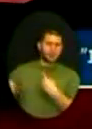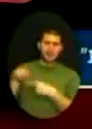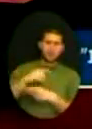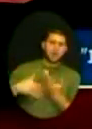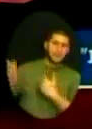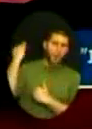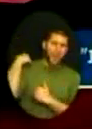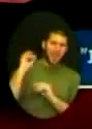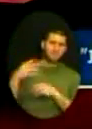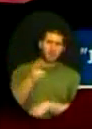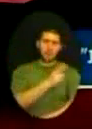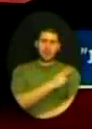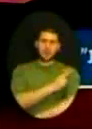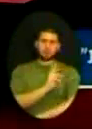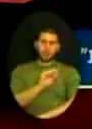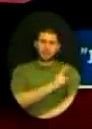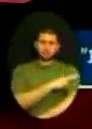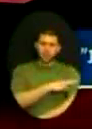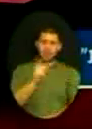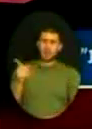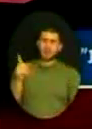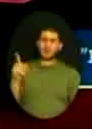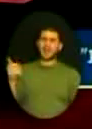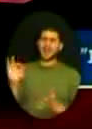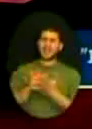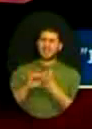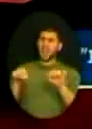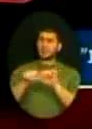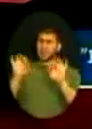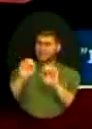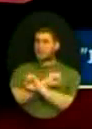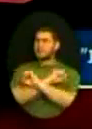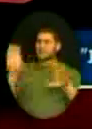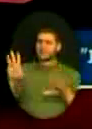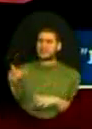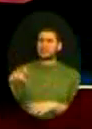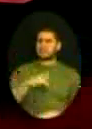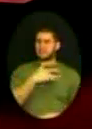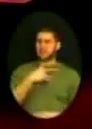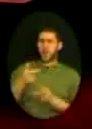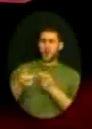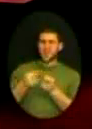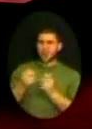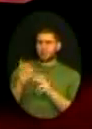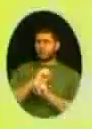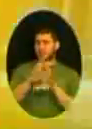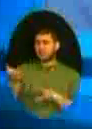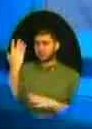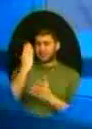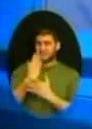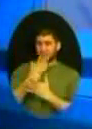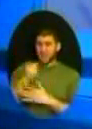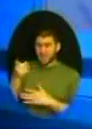המשטרה, ברוך קרא מפרסם את המסרונים שקדמו למה שהתפרסם אתמול, מה שנראה בעין